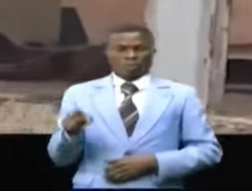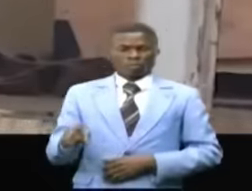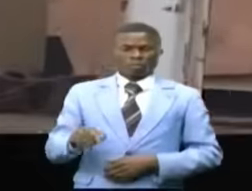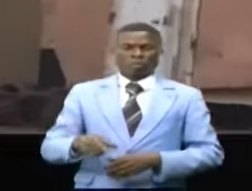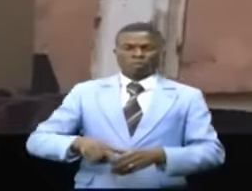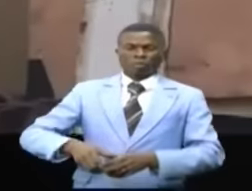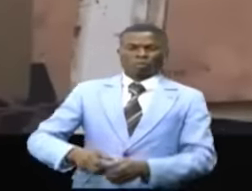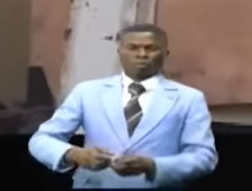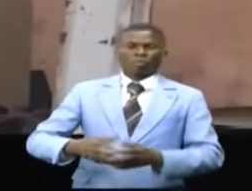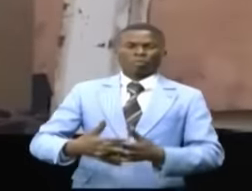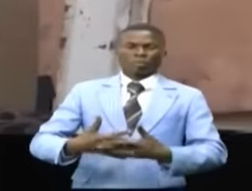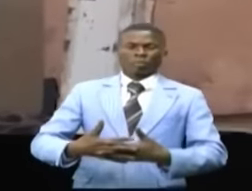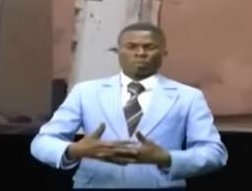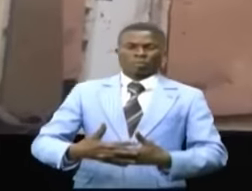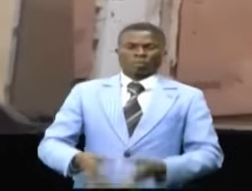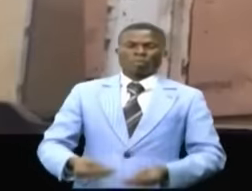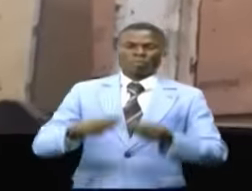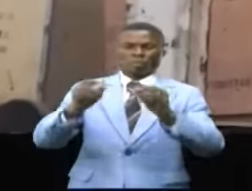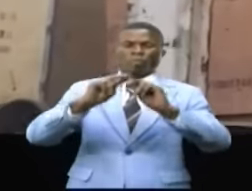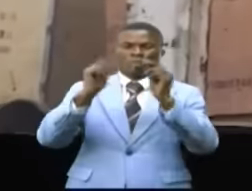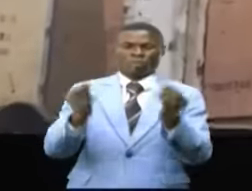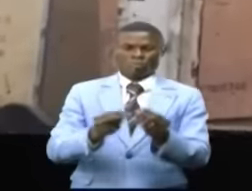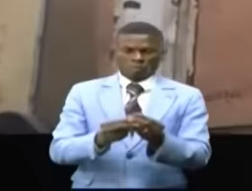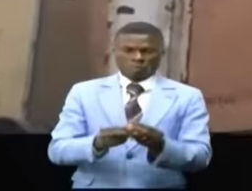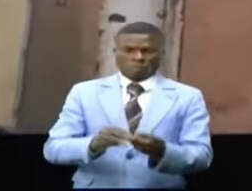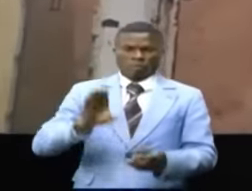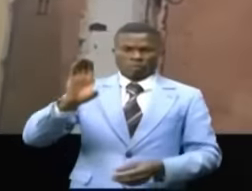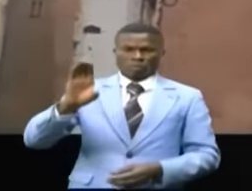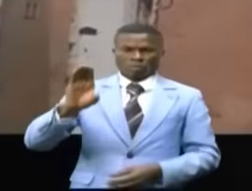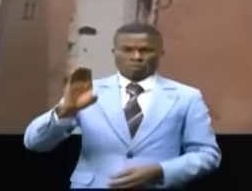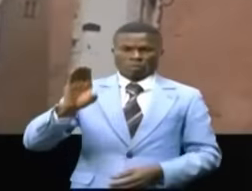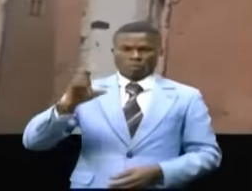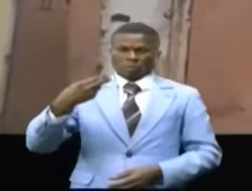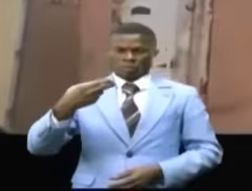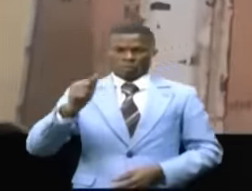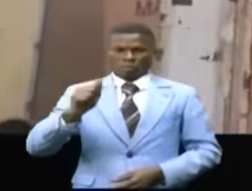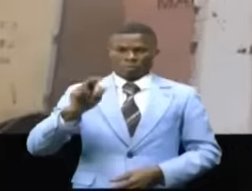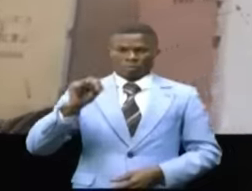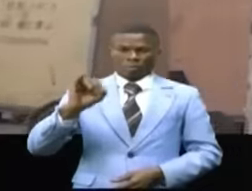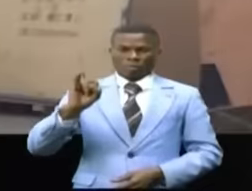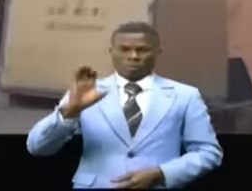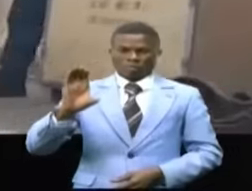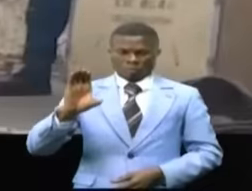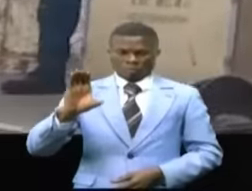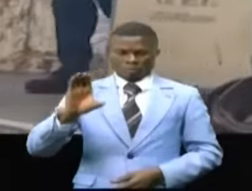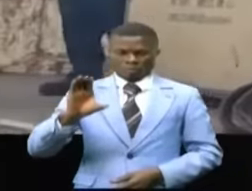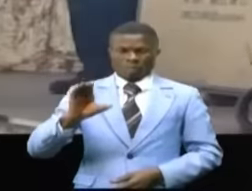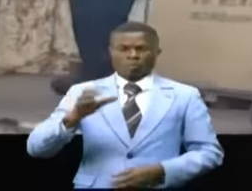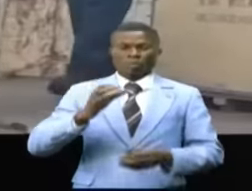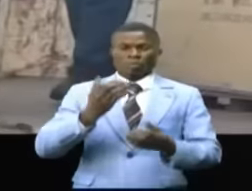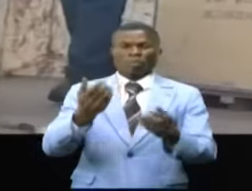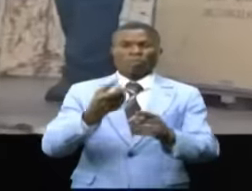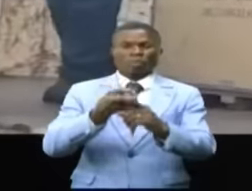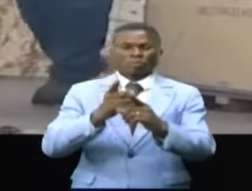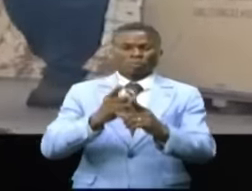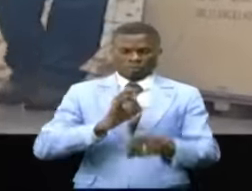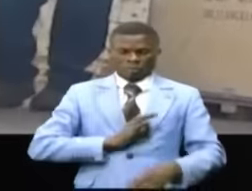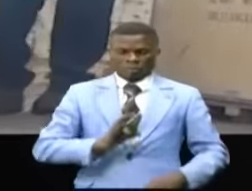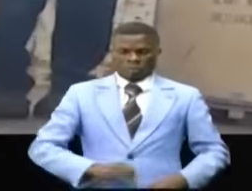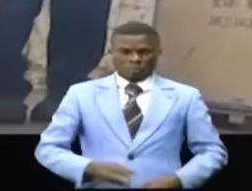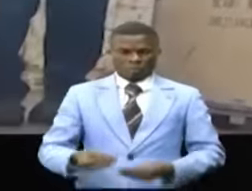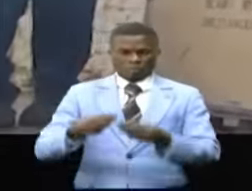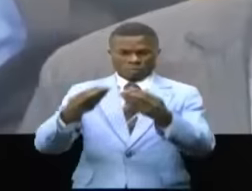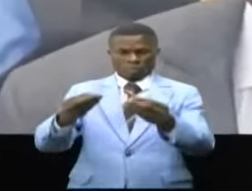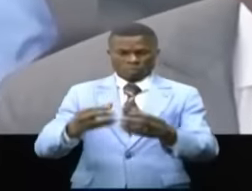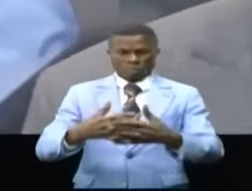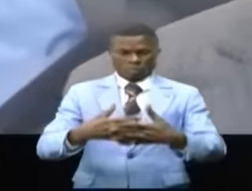moteurs livrés par le groupe Chani Kaloué, la volonté politique du chef de l'État, Félix-Antoine Tshisekedi Tshilombo, pour la livraison de